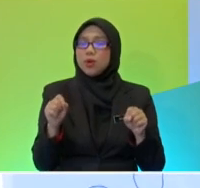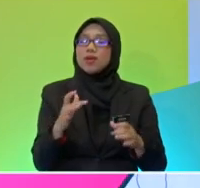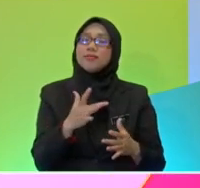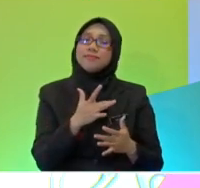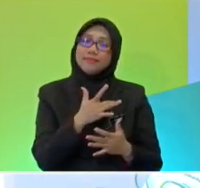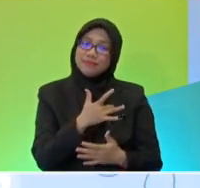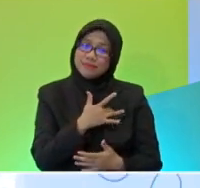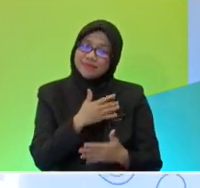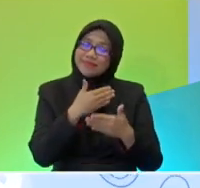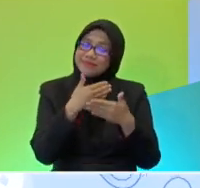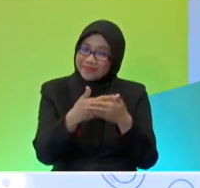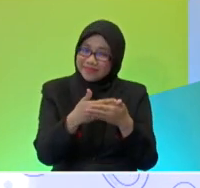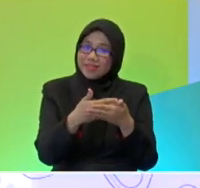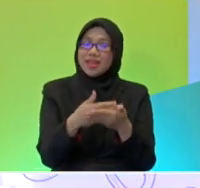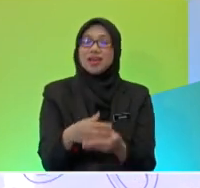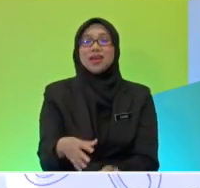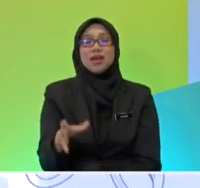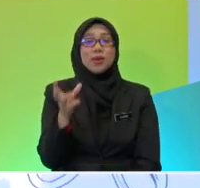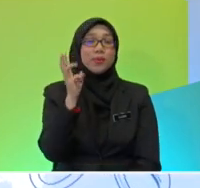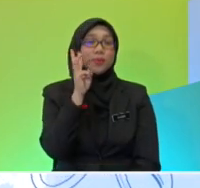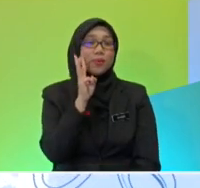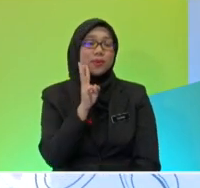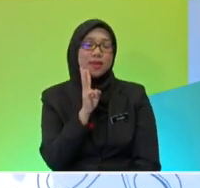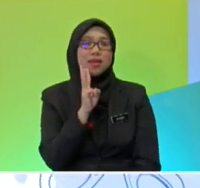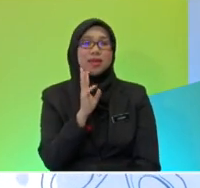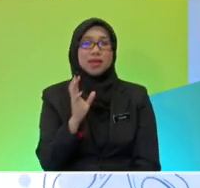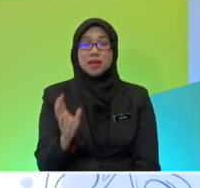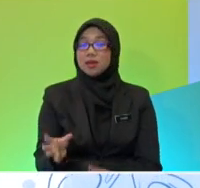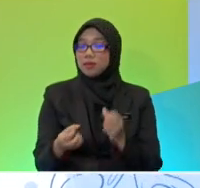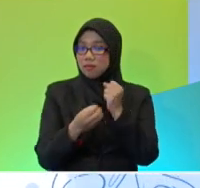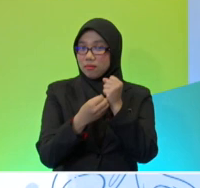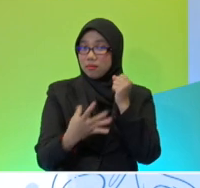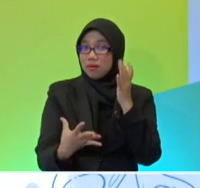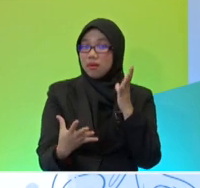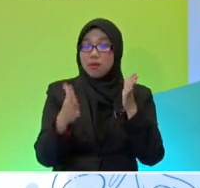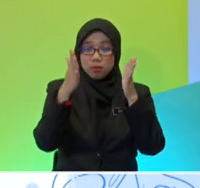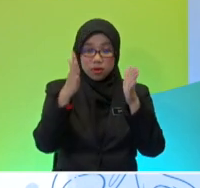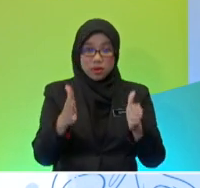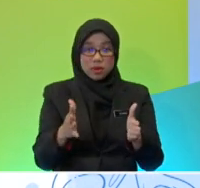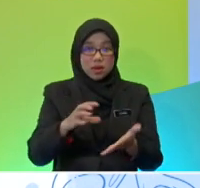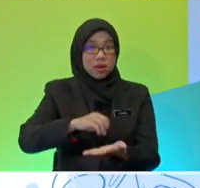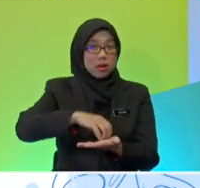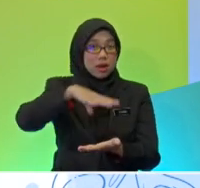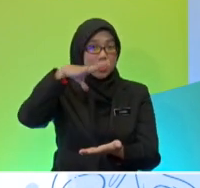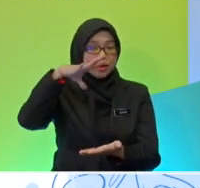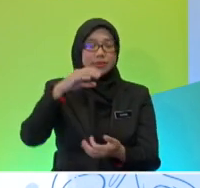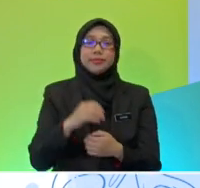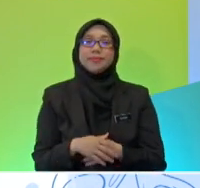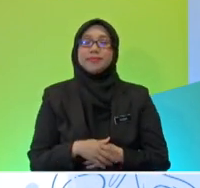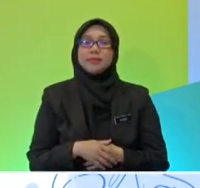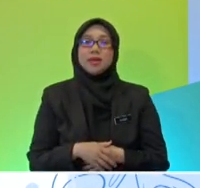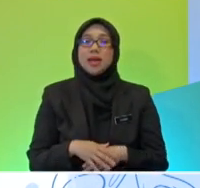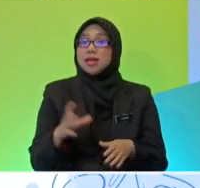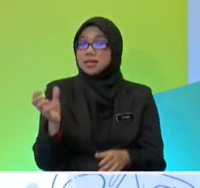Said di Tina harija seorang wanita bangsawan dan Hartawan Arab sifat amanah Nabi Shallallahu Alaihi Wasallam ini yang